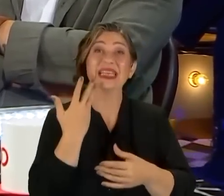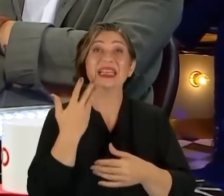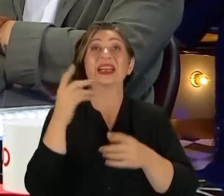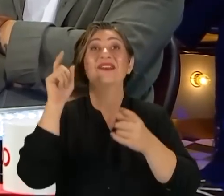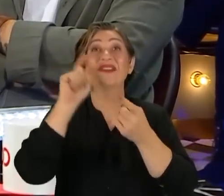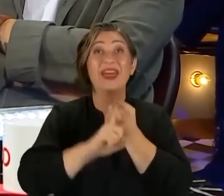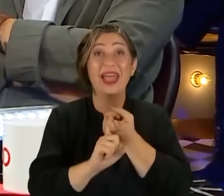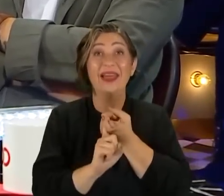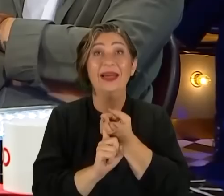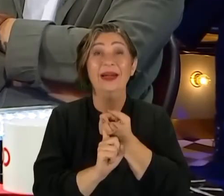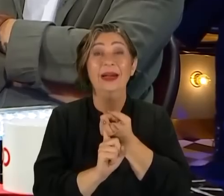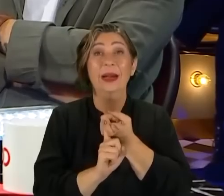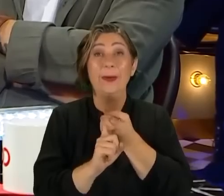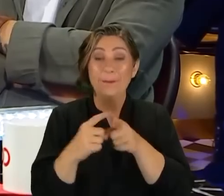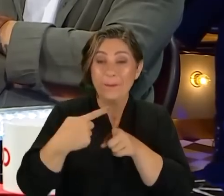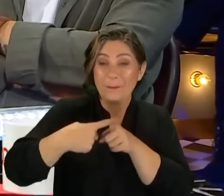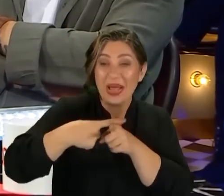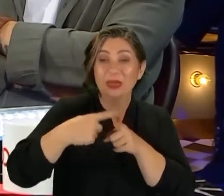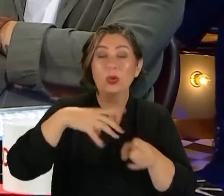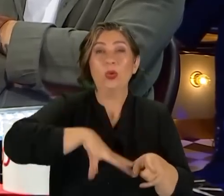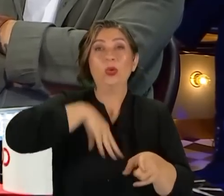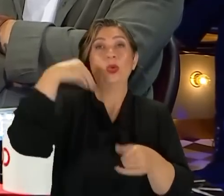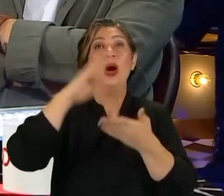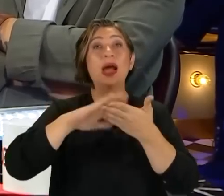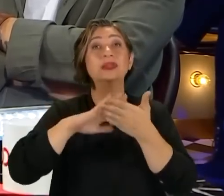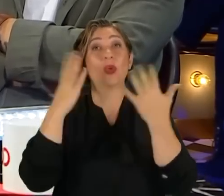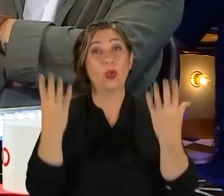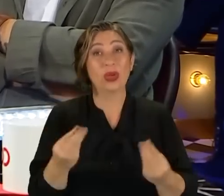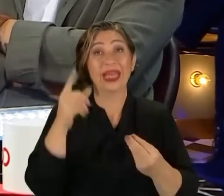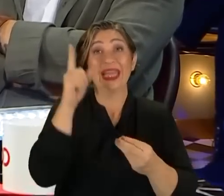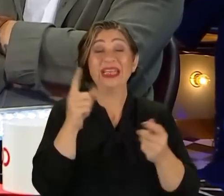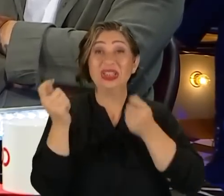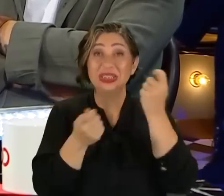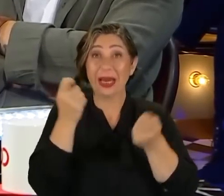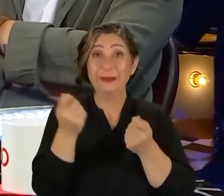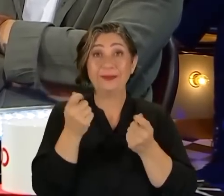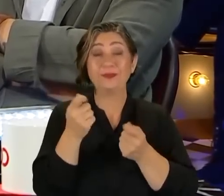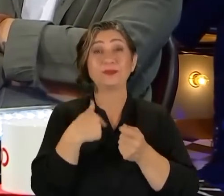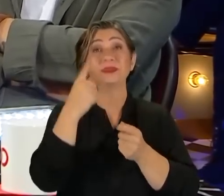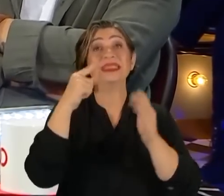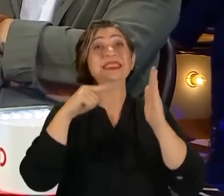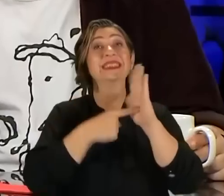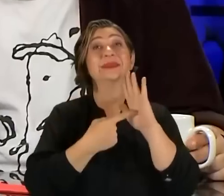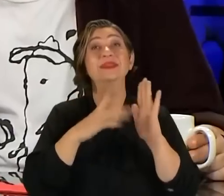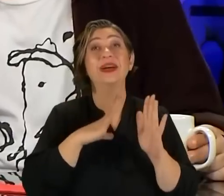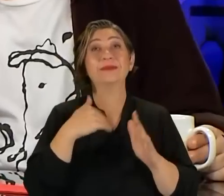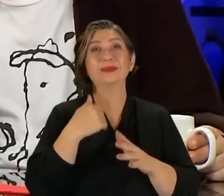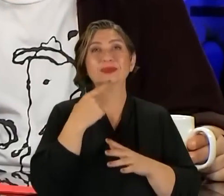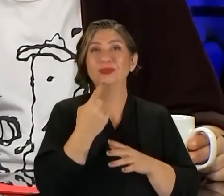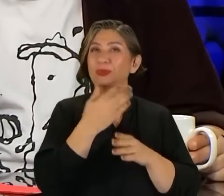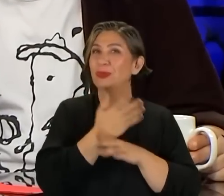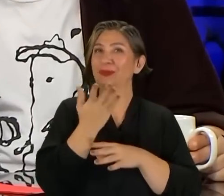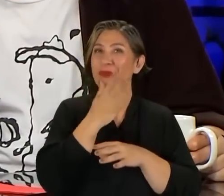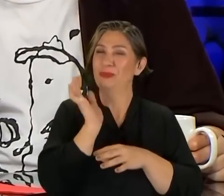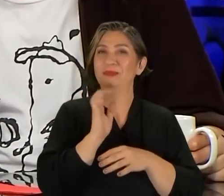ve paydaş oldukları, ruh arkadaşı oldukları ilk işler. Biz şöyle bir tespit yapmıştık ya, bunu söylemem ne kadar doğru